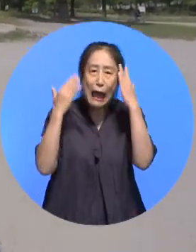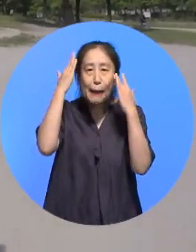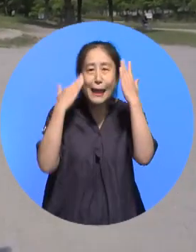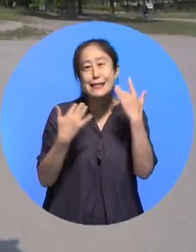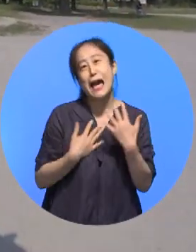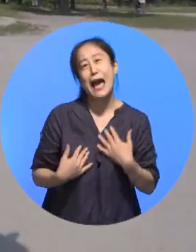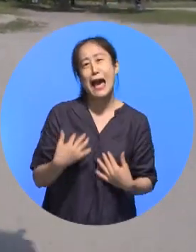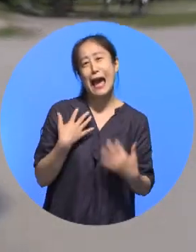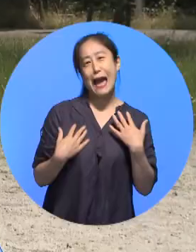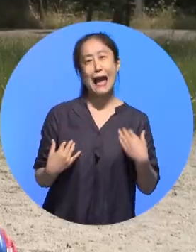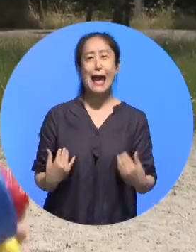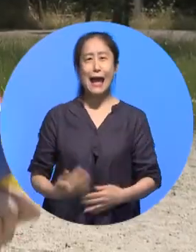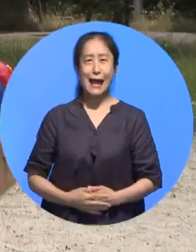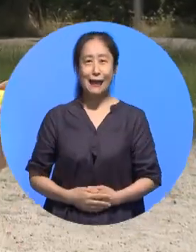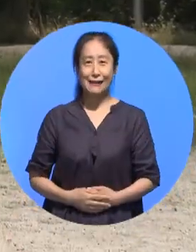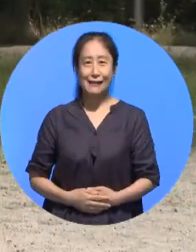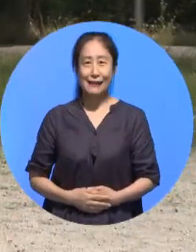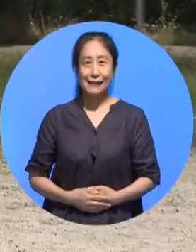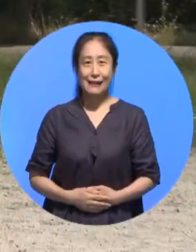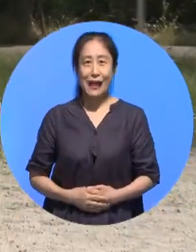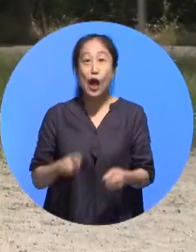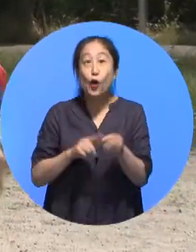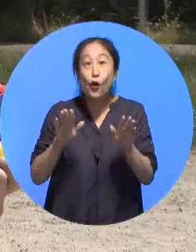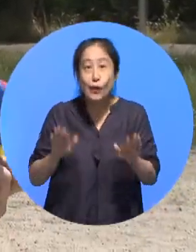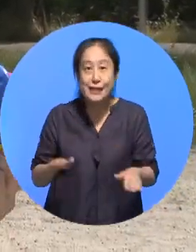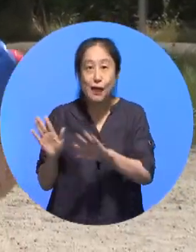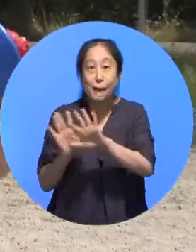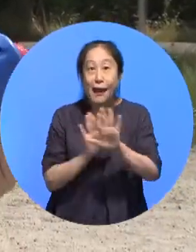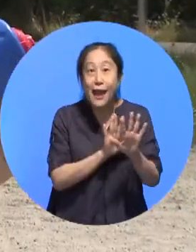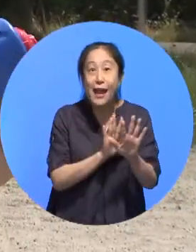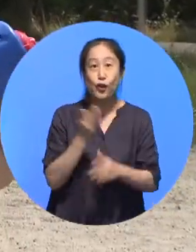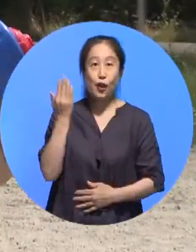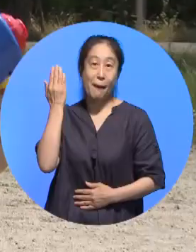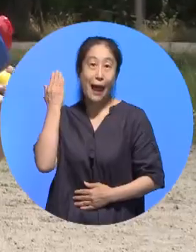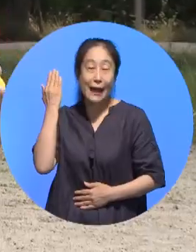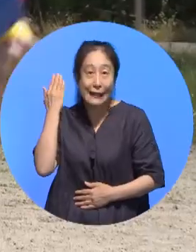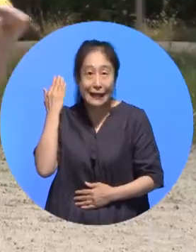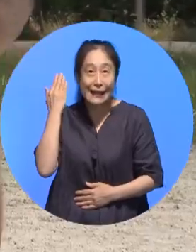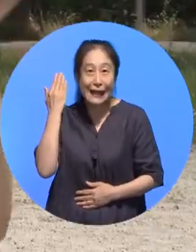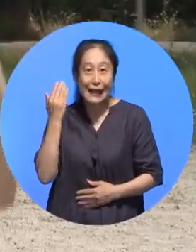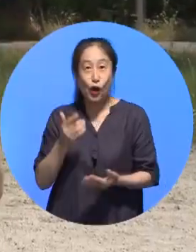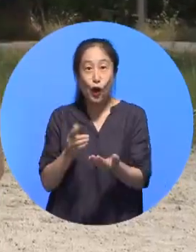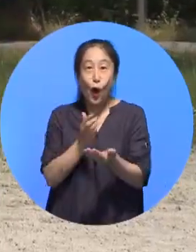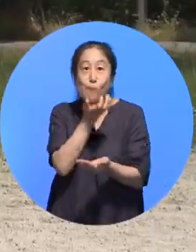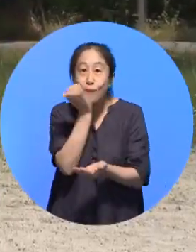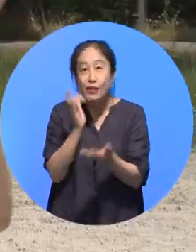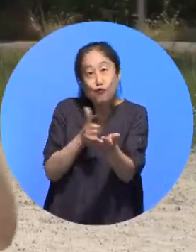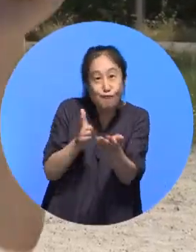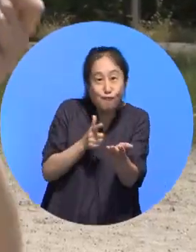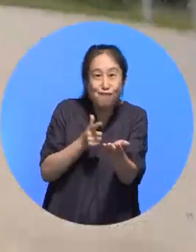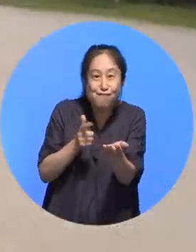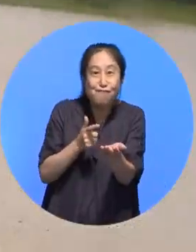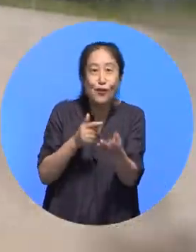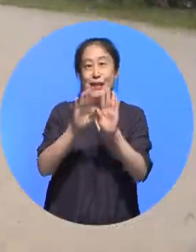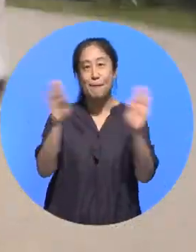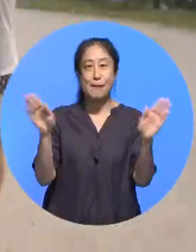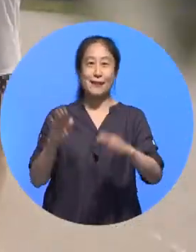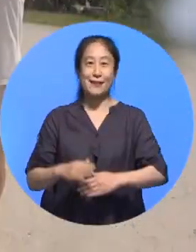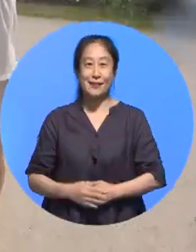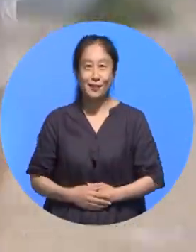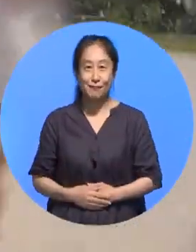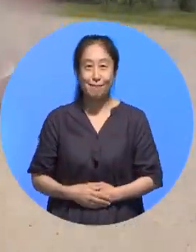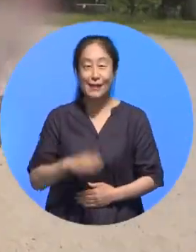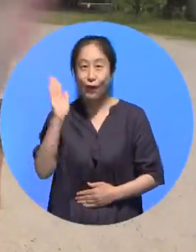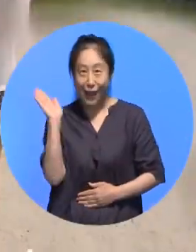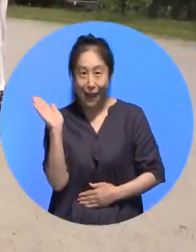びしょびしょ今年はパレードの前にTwitterスプライスパーティを開催しますこれは水